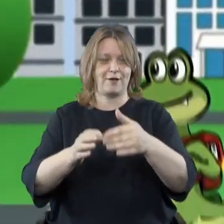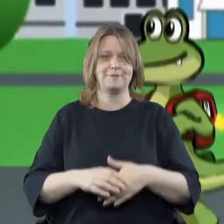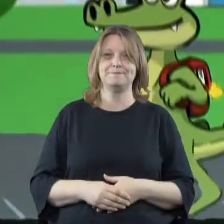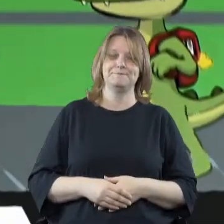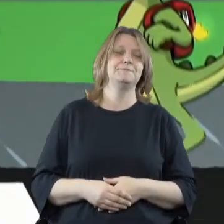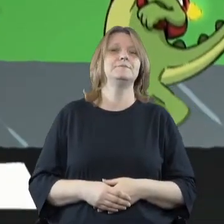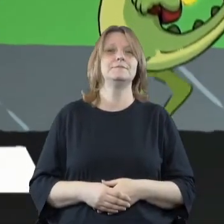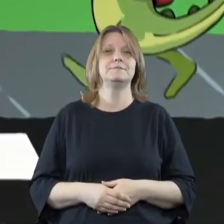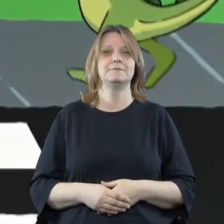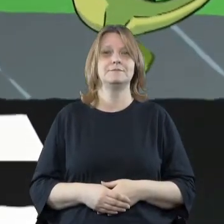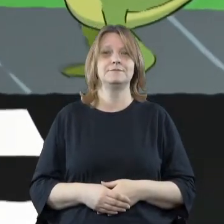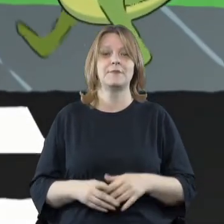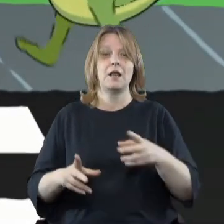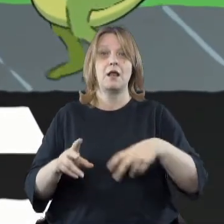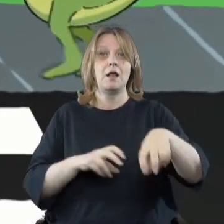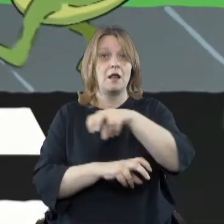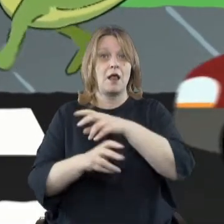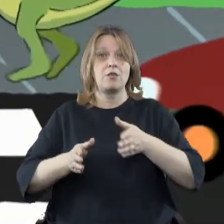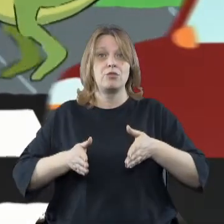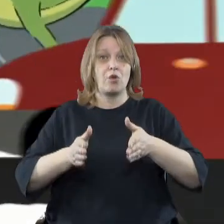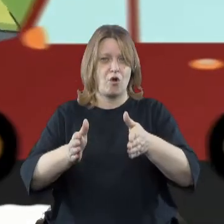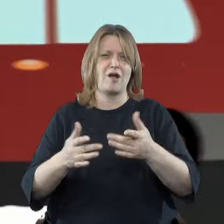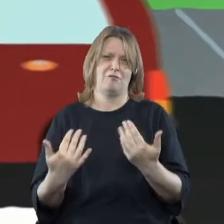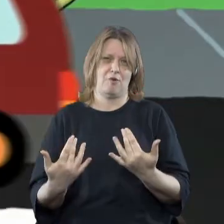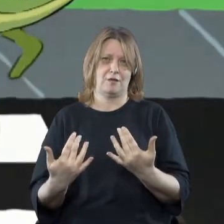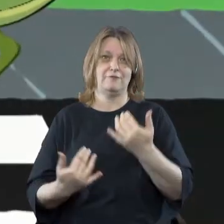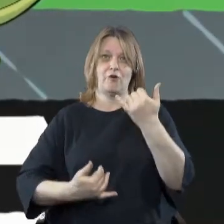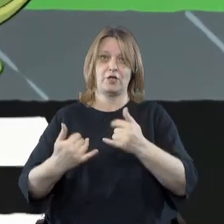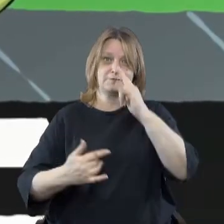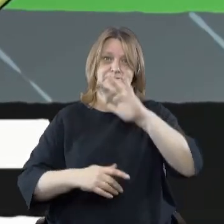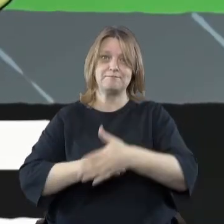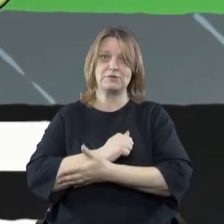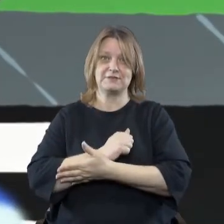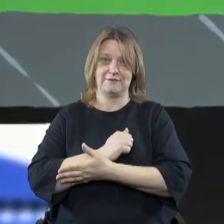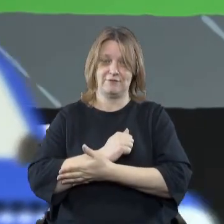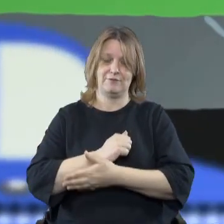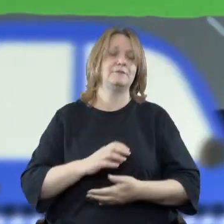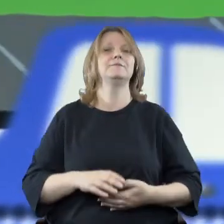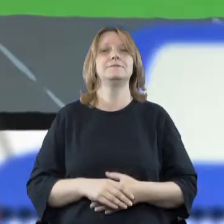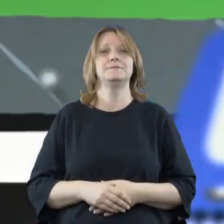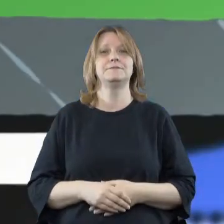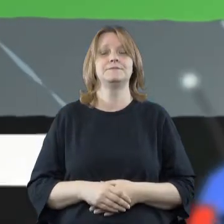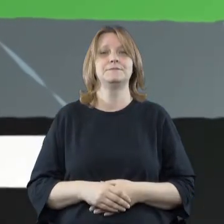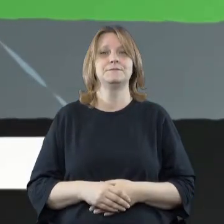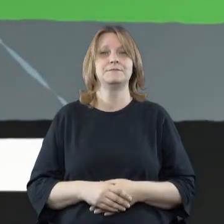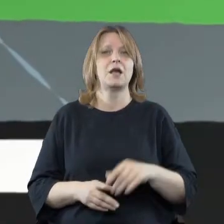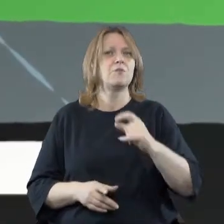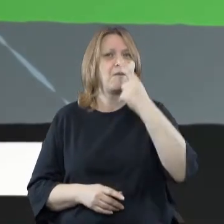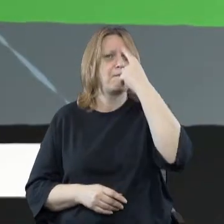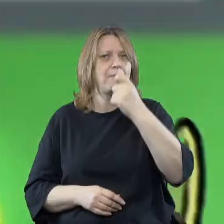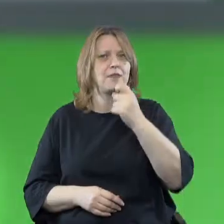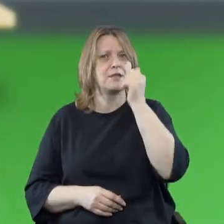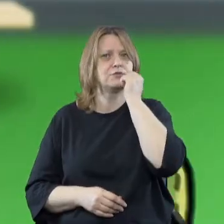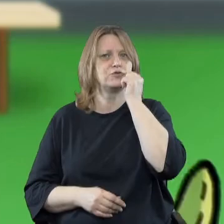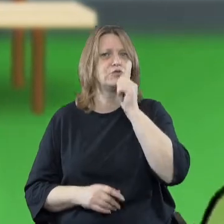Zaczynamy! Poruszanie się po drodze to prosta sprawa, jeśli zna się podstawowe zasady. O czym musimy pamiętać codziennie,